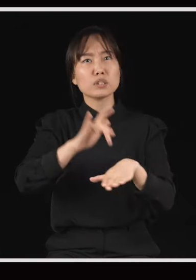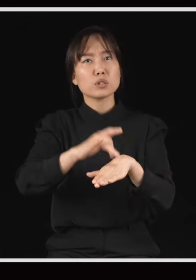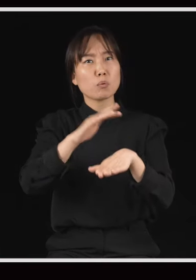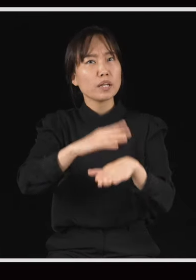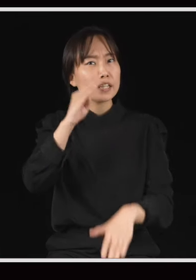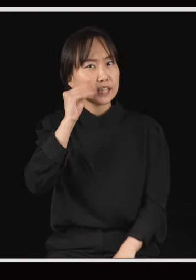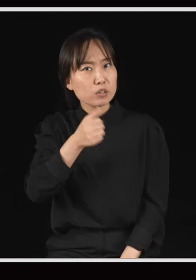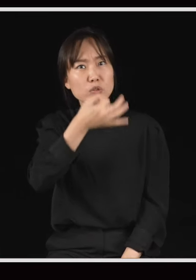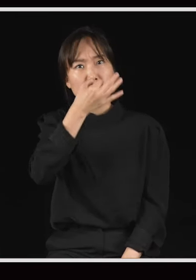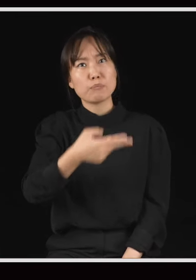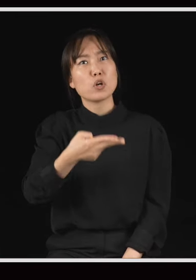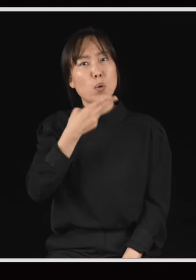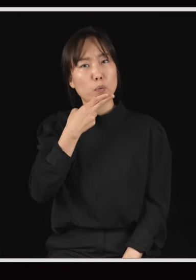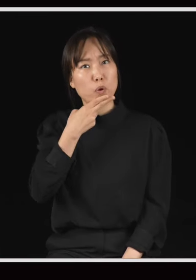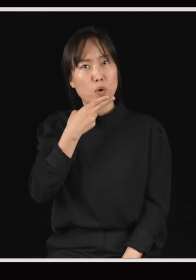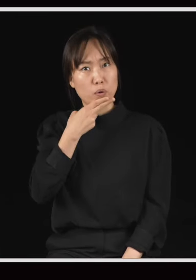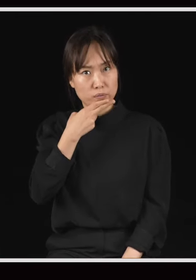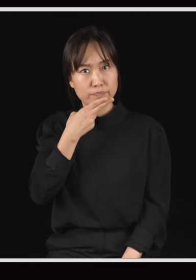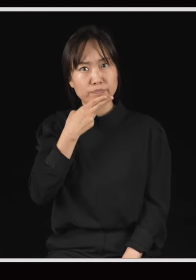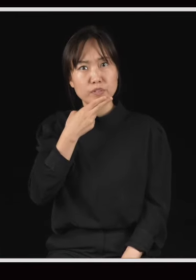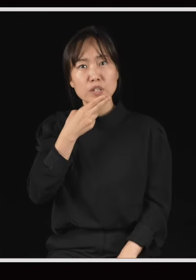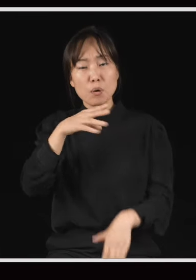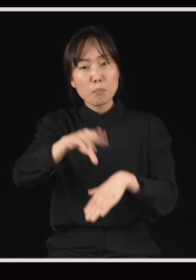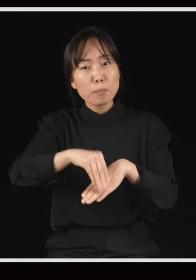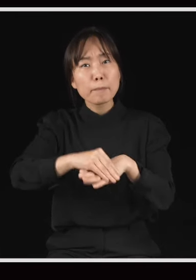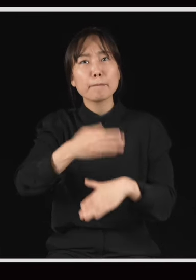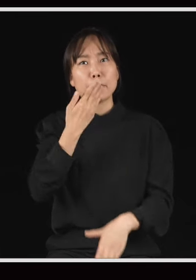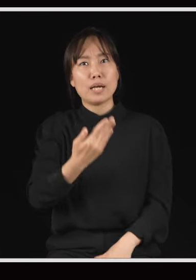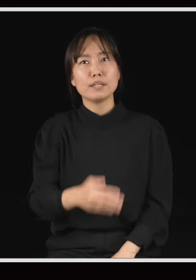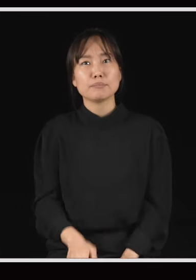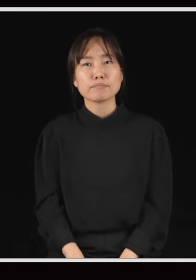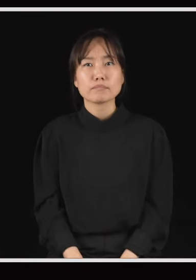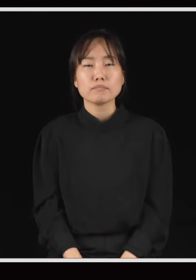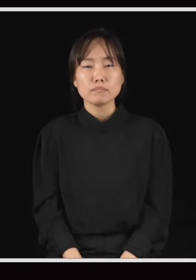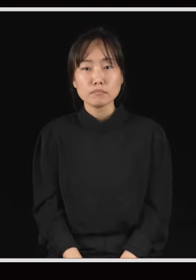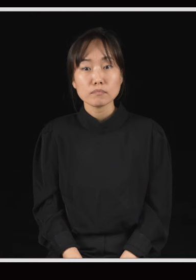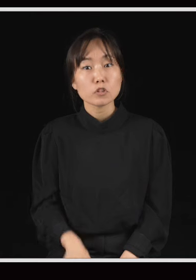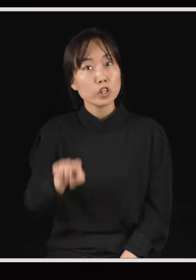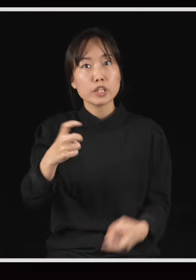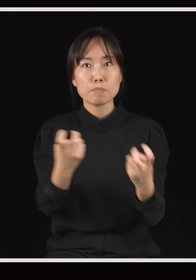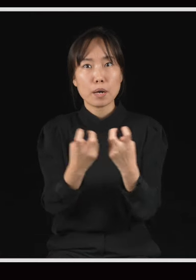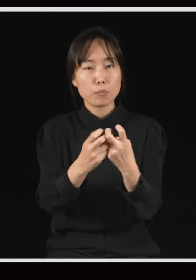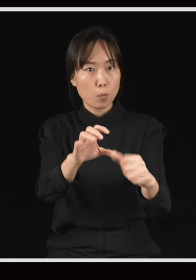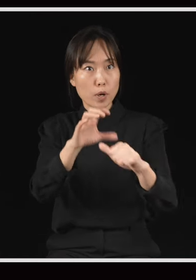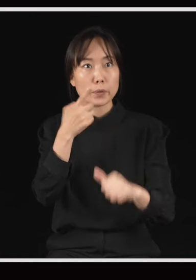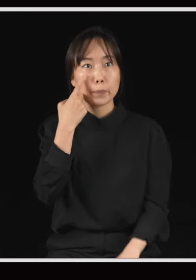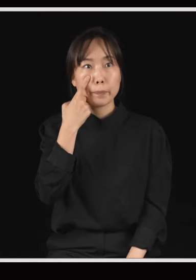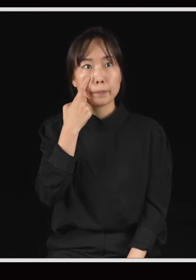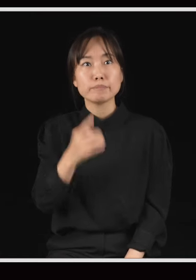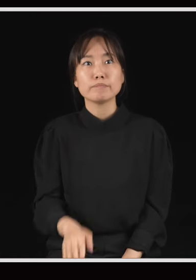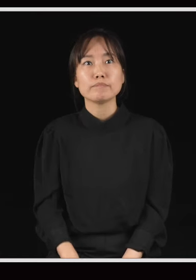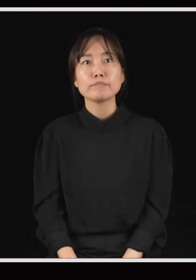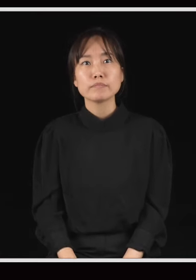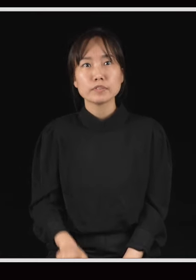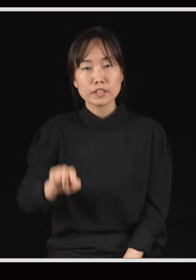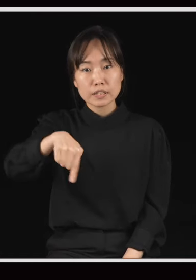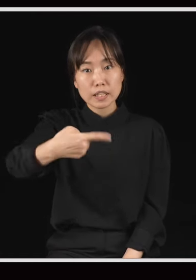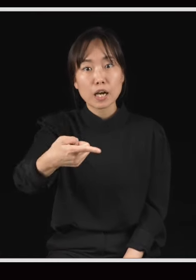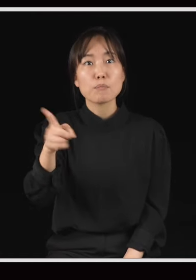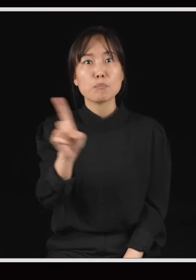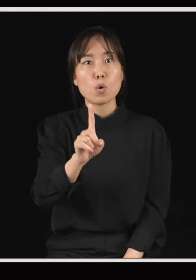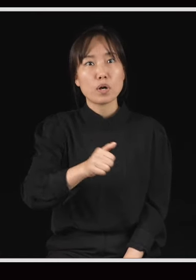하기 싫은 일도 하는데 힘이 들지 않습니다. 그래서 습관을 굳힐 수가 있습니다. 이런 것들을 활용해 보시면 좋고요. 자, 강론을